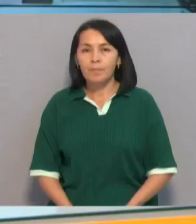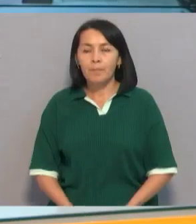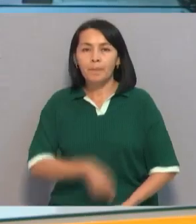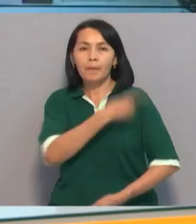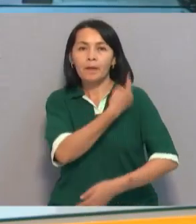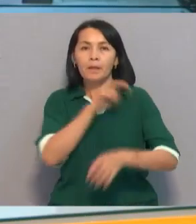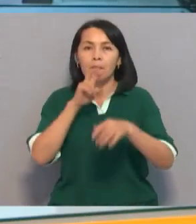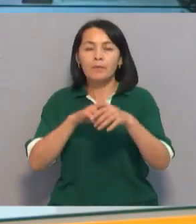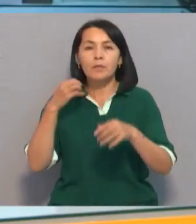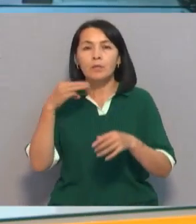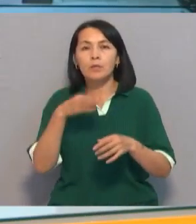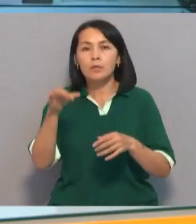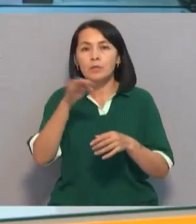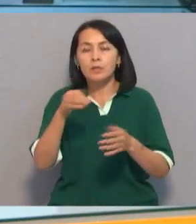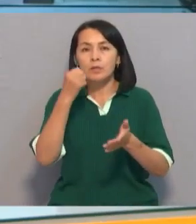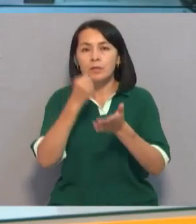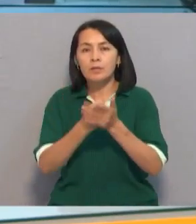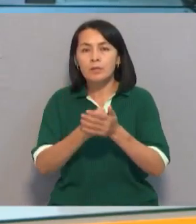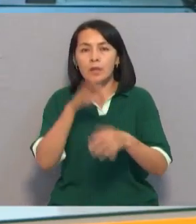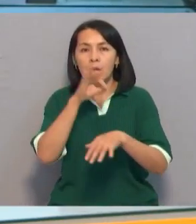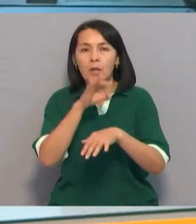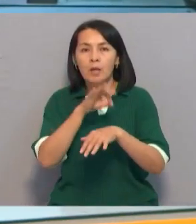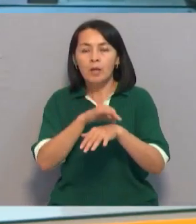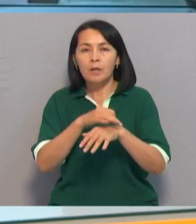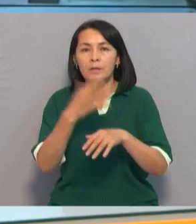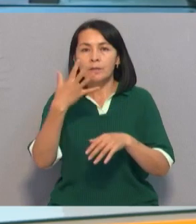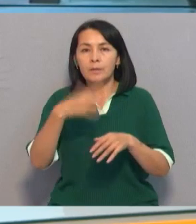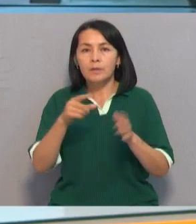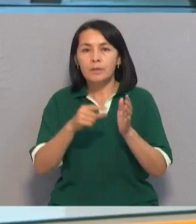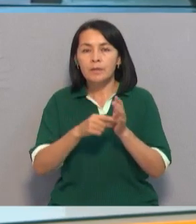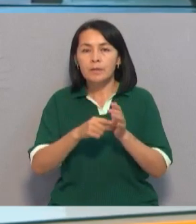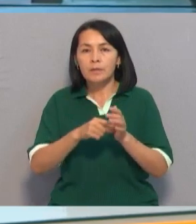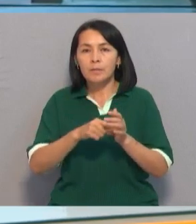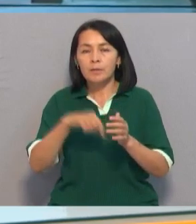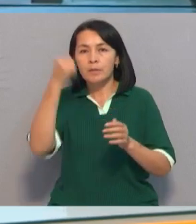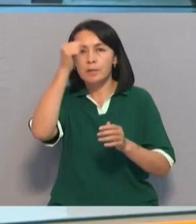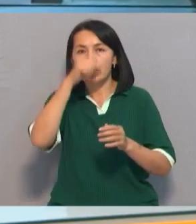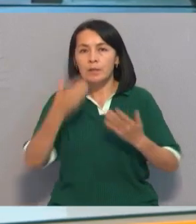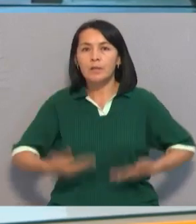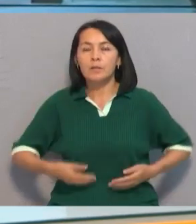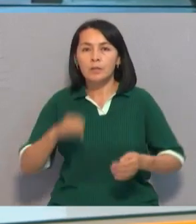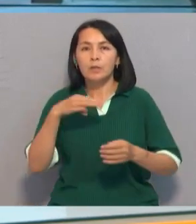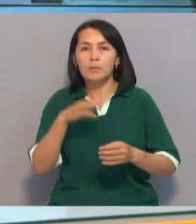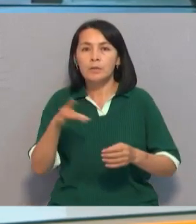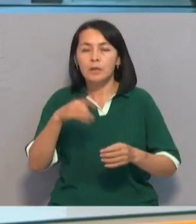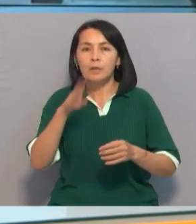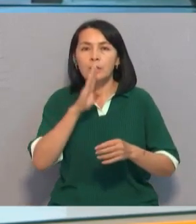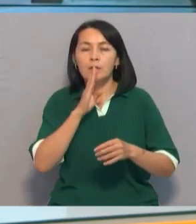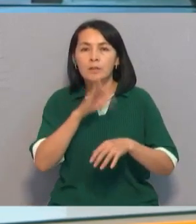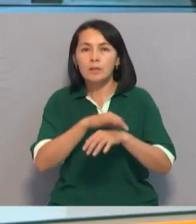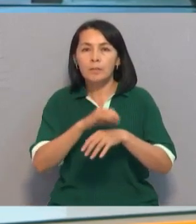Санитарные врачи Туркестанской области подтвердили диагноз у 57-летней жительницы Тулебейского района. Женщина